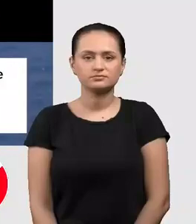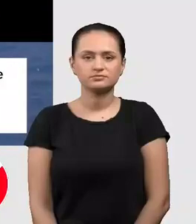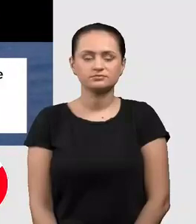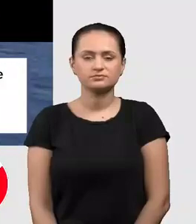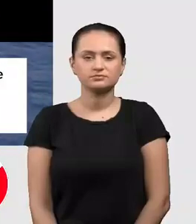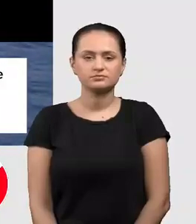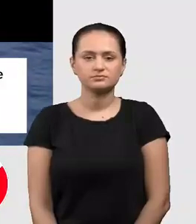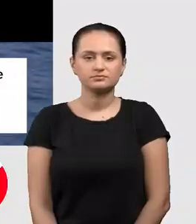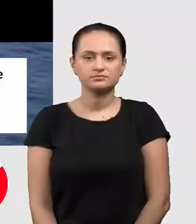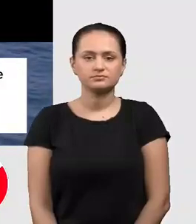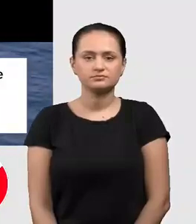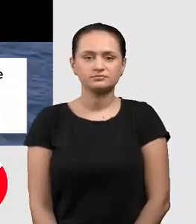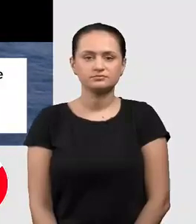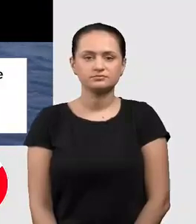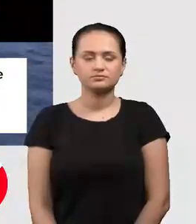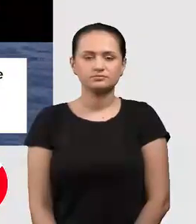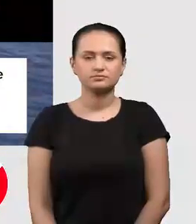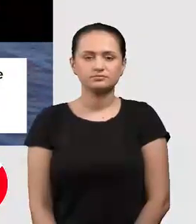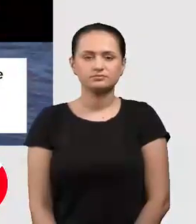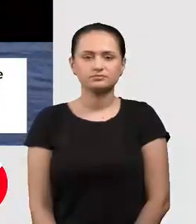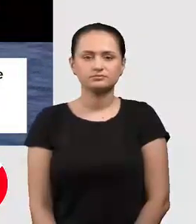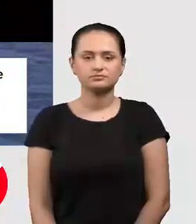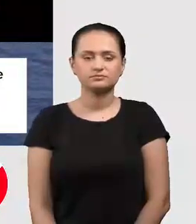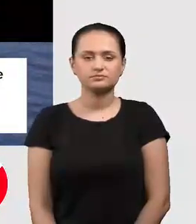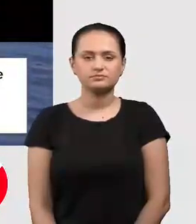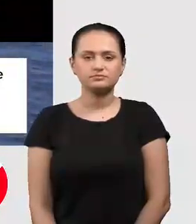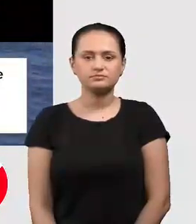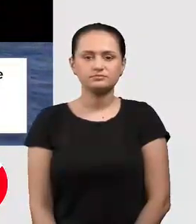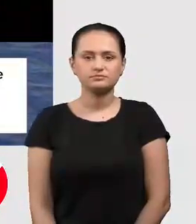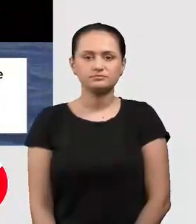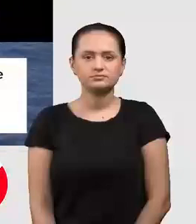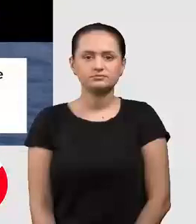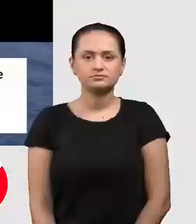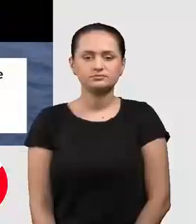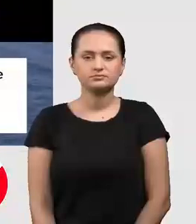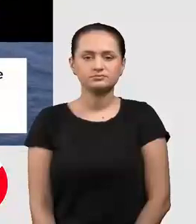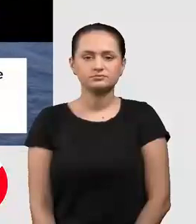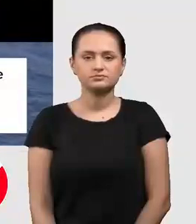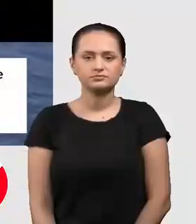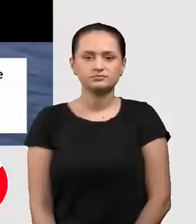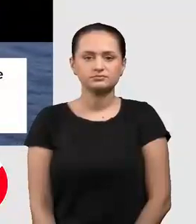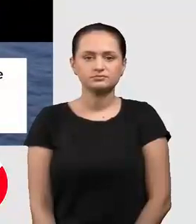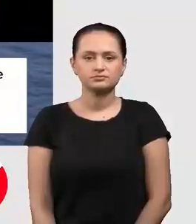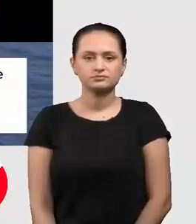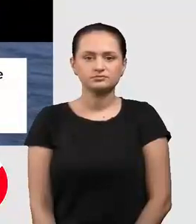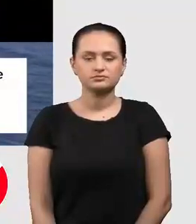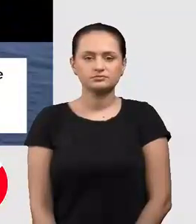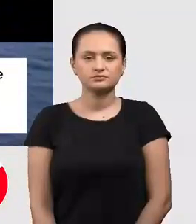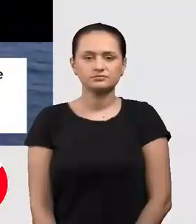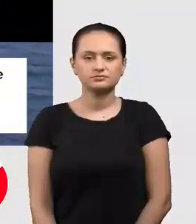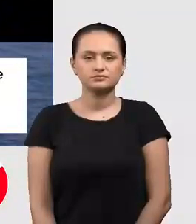acțiunile militare ale Rusiei. Am văzut că Marea Neagră sunt nu doar mine, sunt și drone, zboară rachete pe